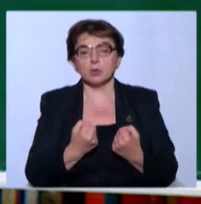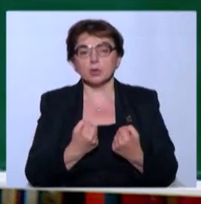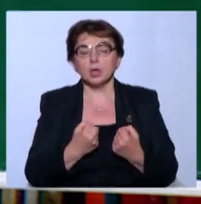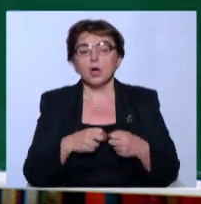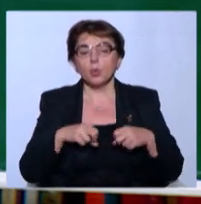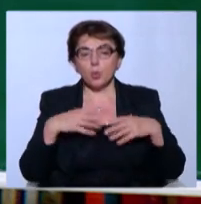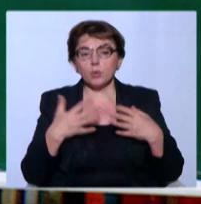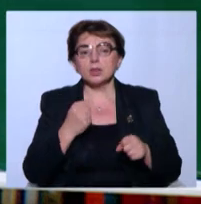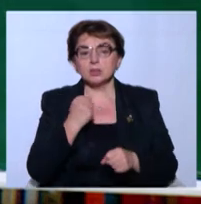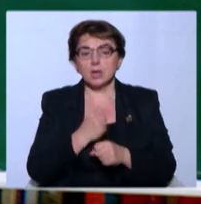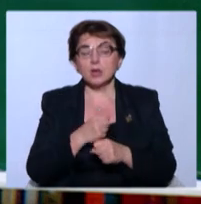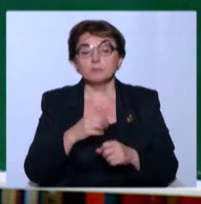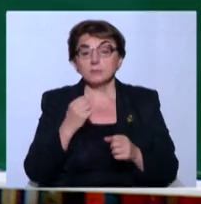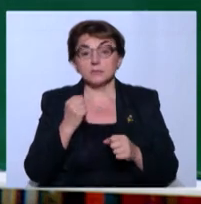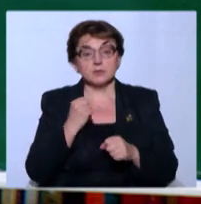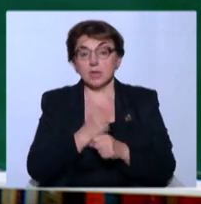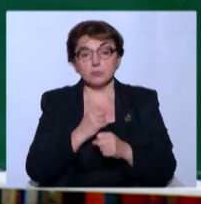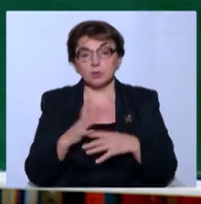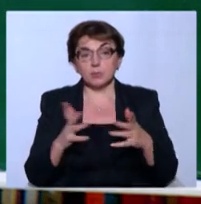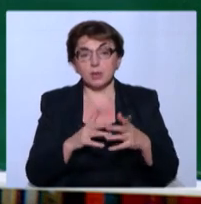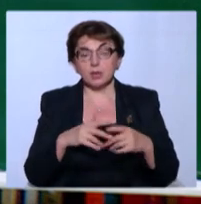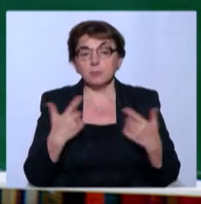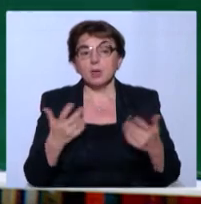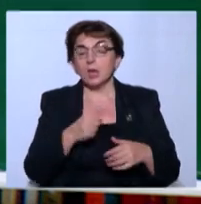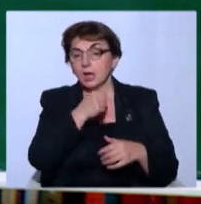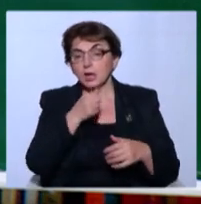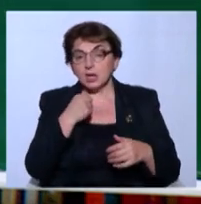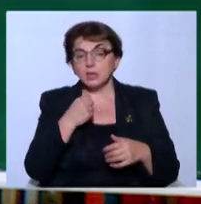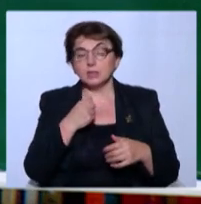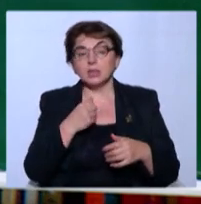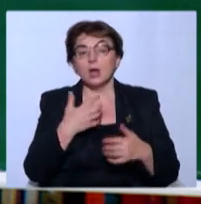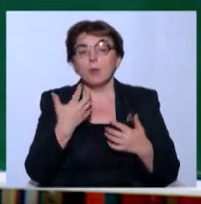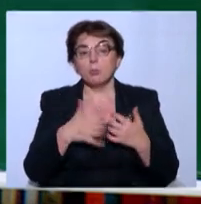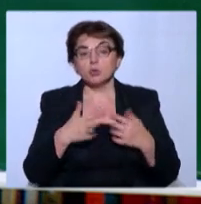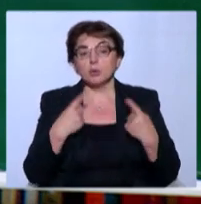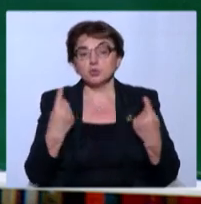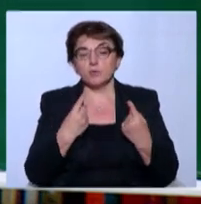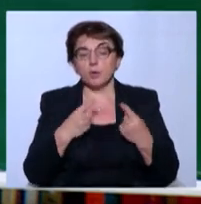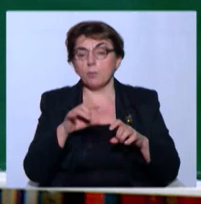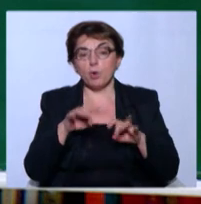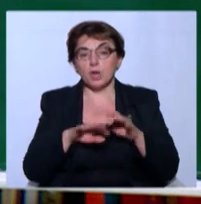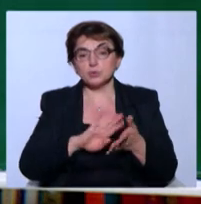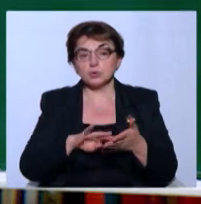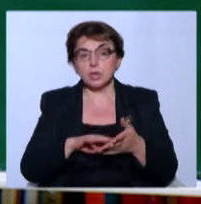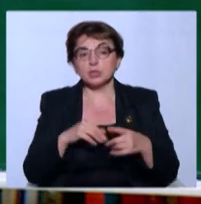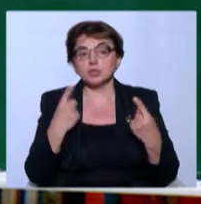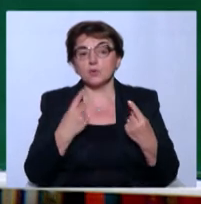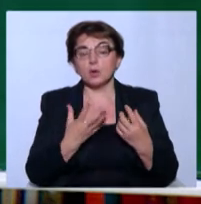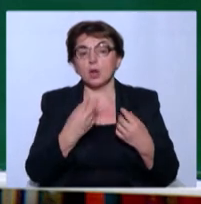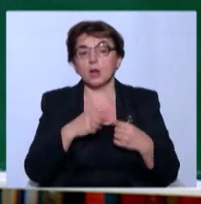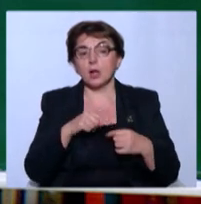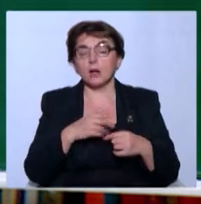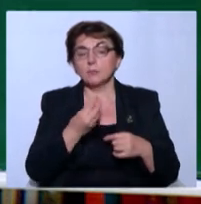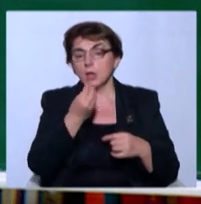თერმულად დაუმუშავებელ უმხილსა და ბოსტნეულს, ჩვენს მომნელებელ სისტემას წვენებს,